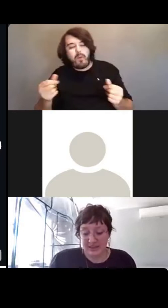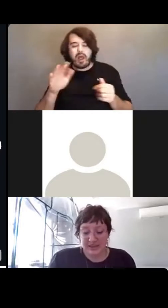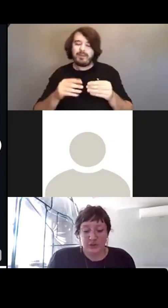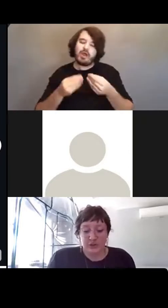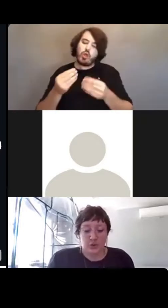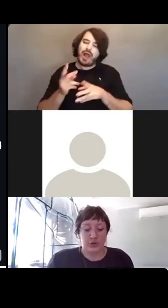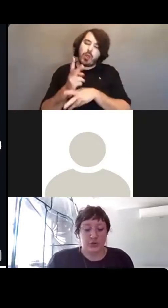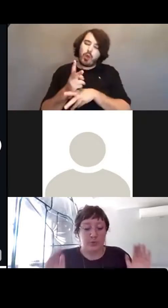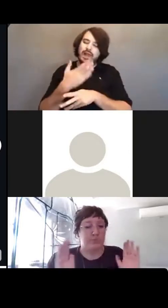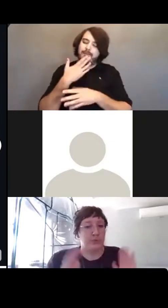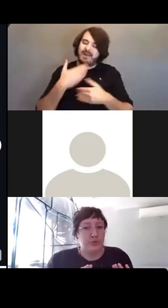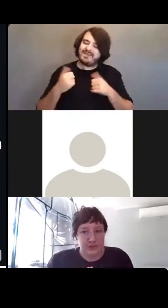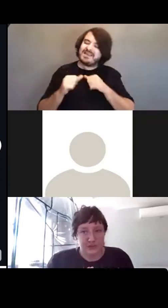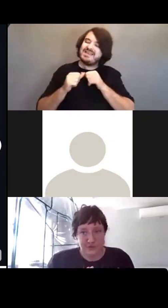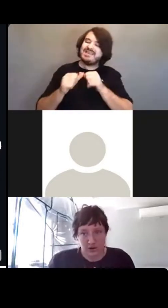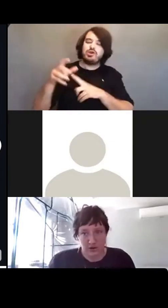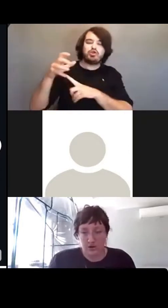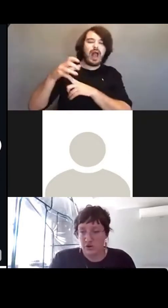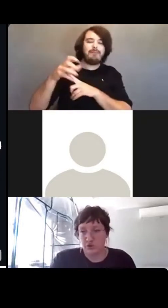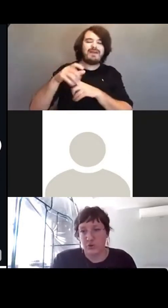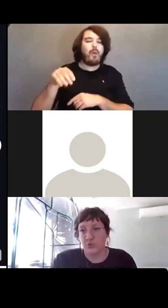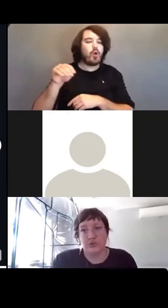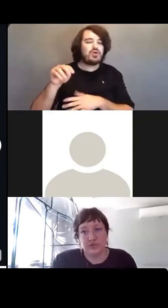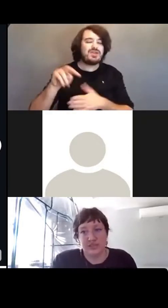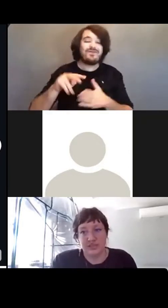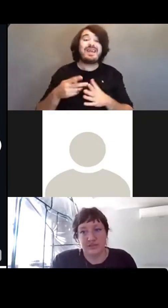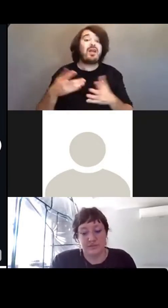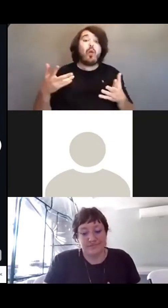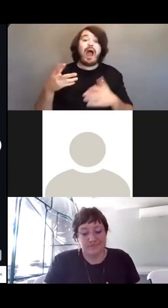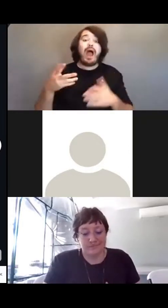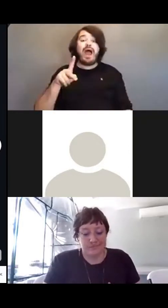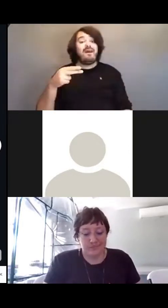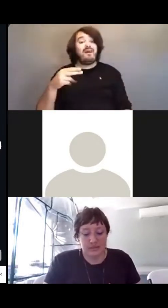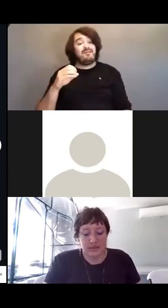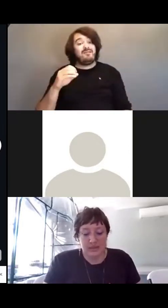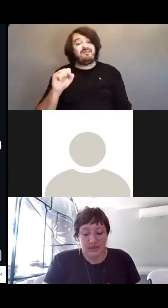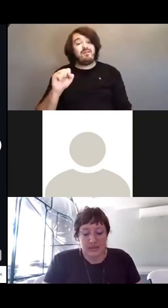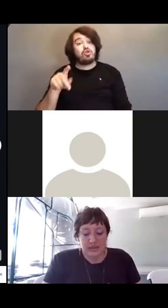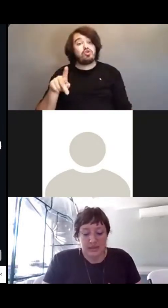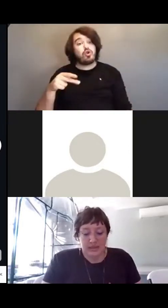mycorhiziens. Donc, peu de phosphore lorsqu'on en utilise.